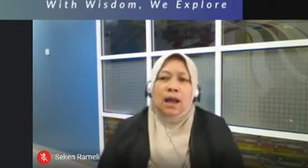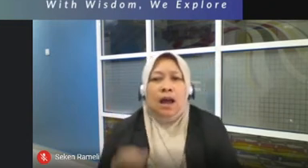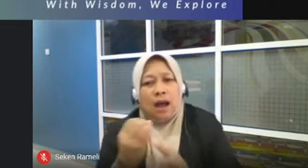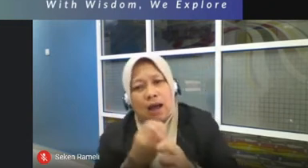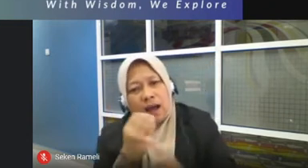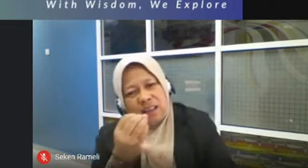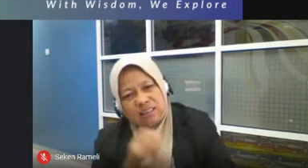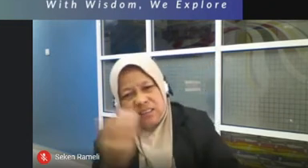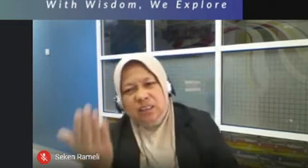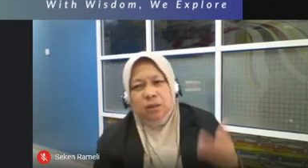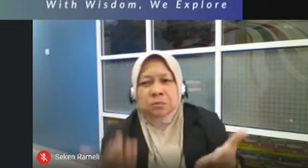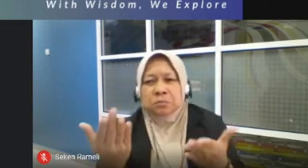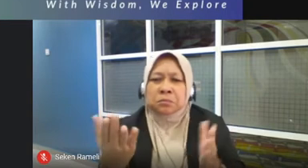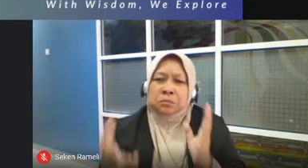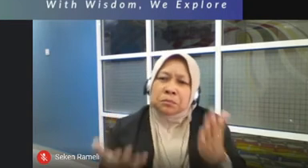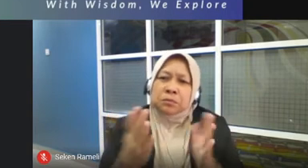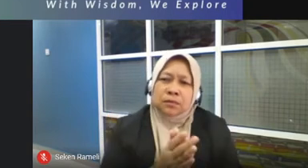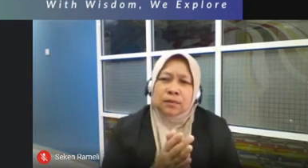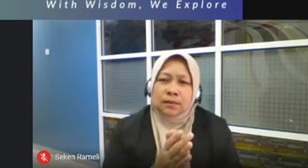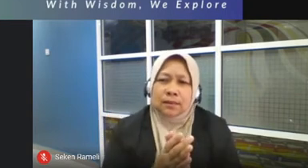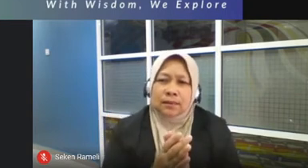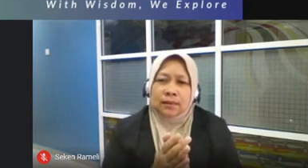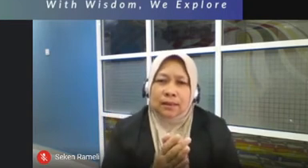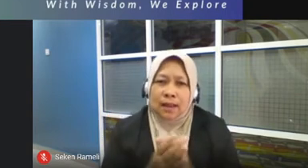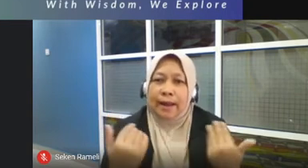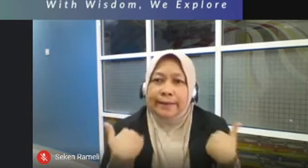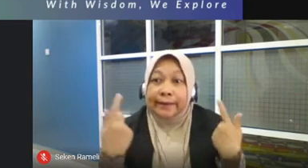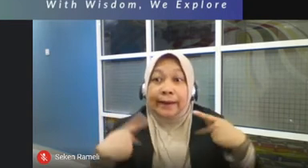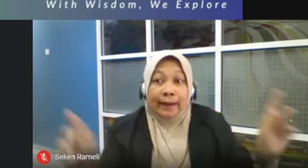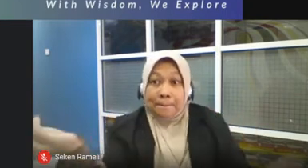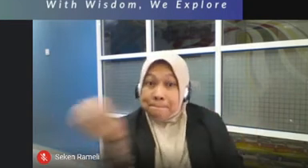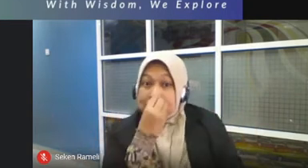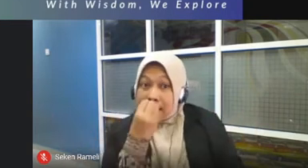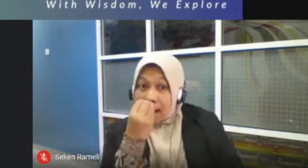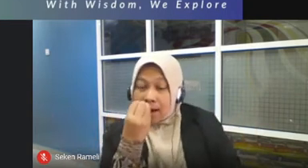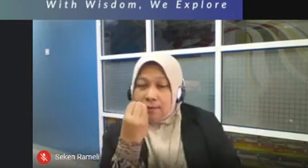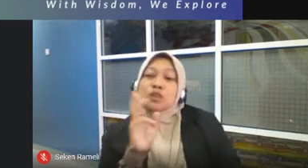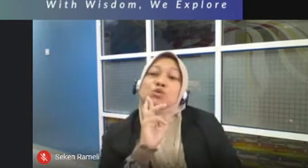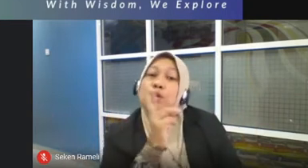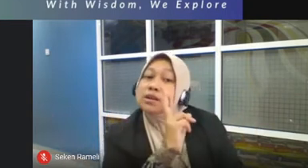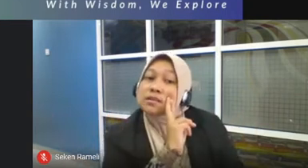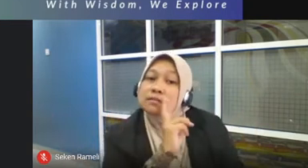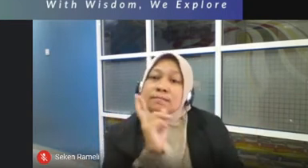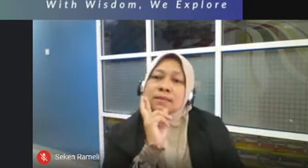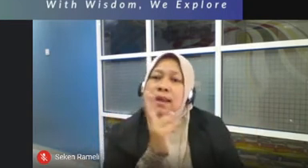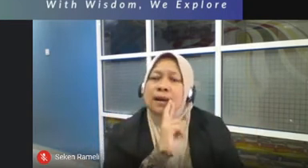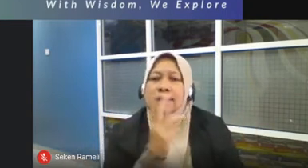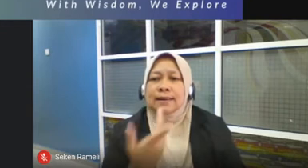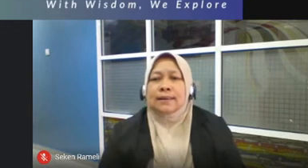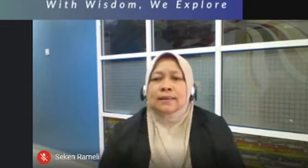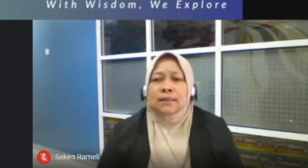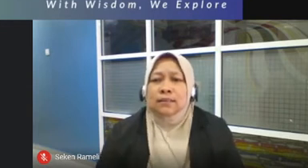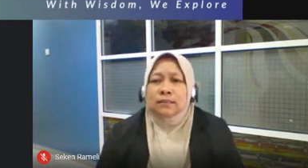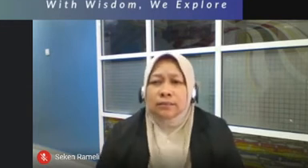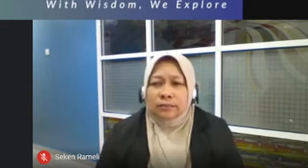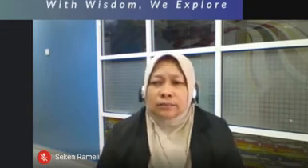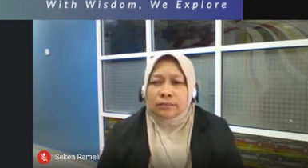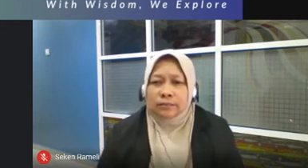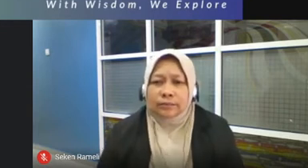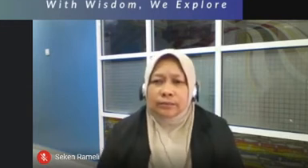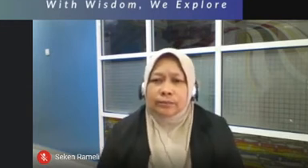salah satu contoh, kadang-kadang kita ada di kedai makan Kedai makan, macam mana saya nak tunjuk agak-agak boleh nampak tak